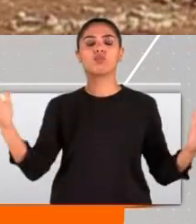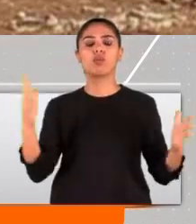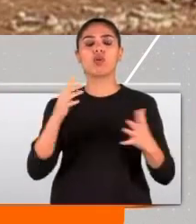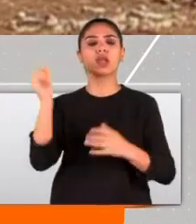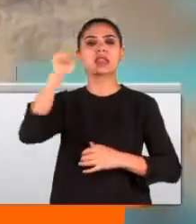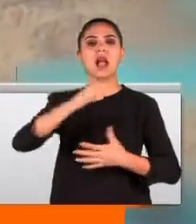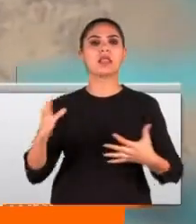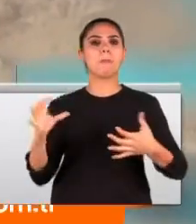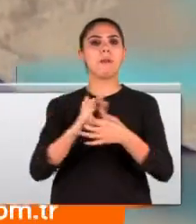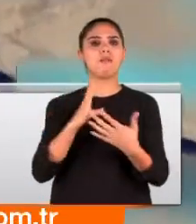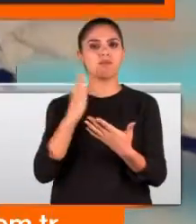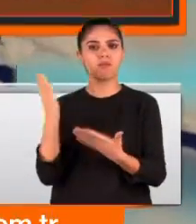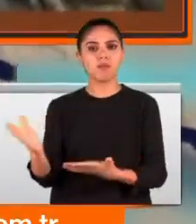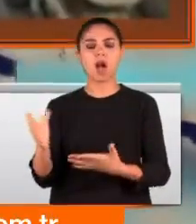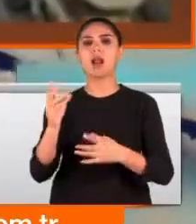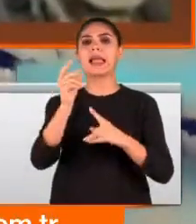de peşindeydi.